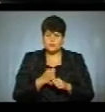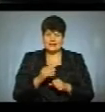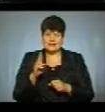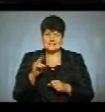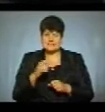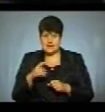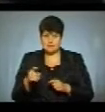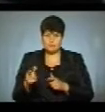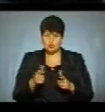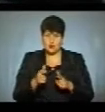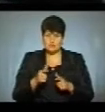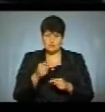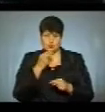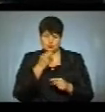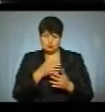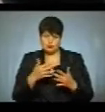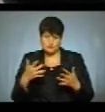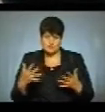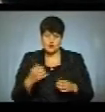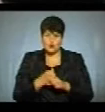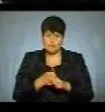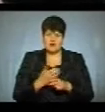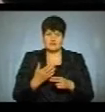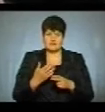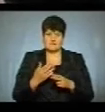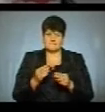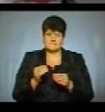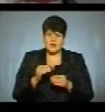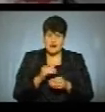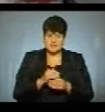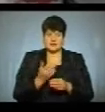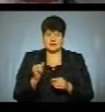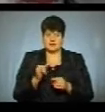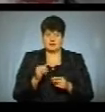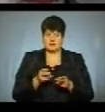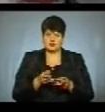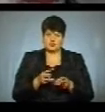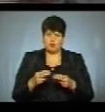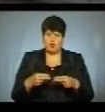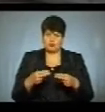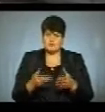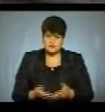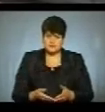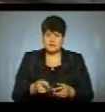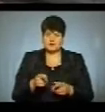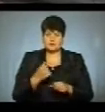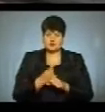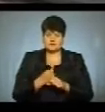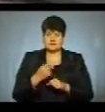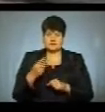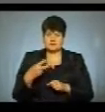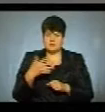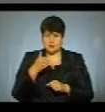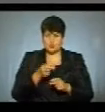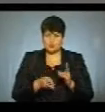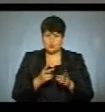підготовці продуктів, також тут варять вареники та печуть голубці. Марія Шестопалка 25 років працювала кухаркою. Зараз